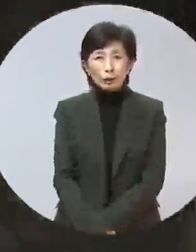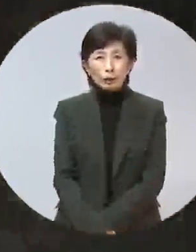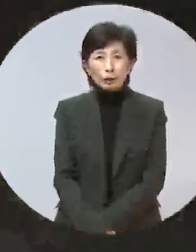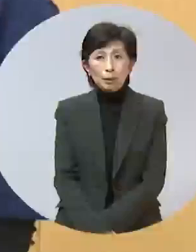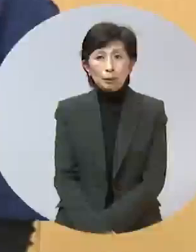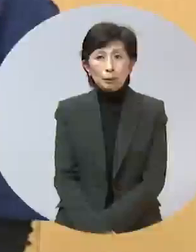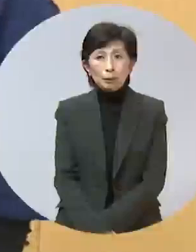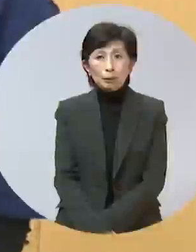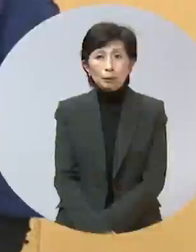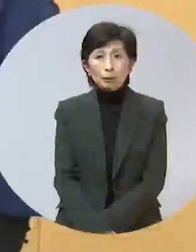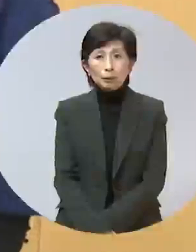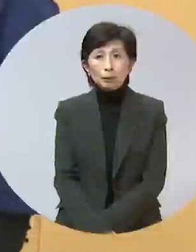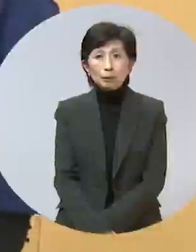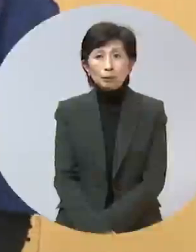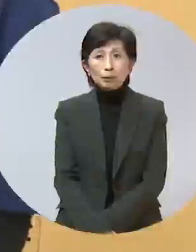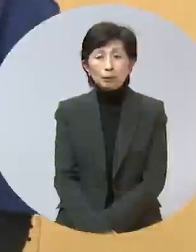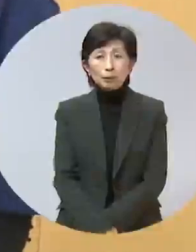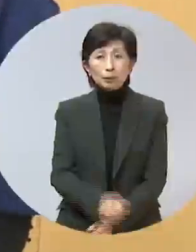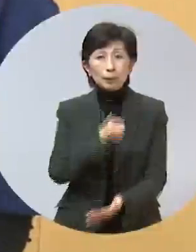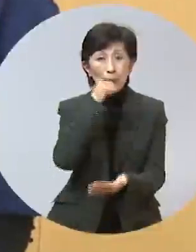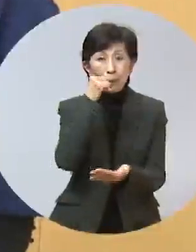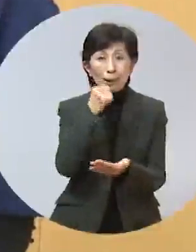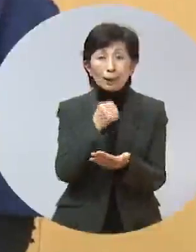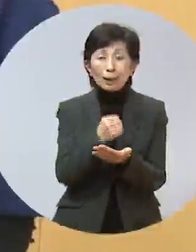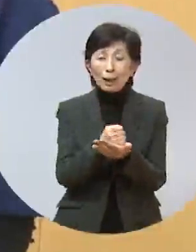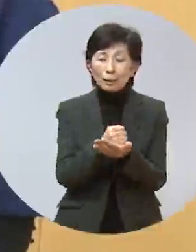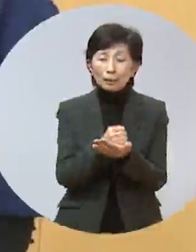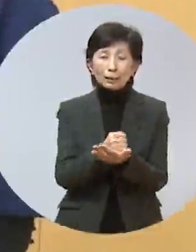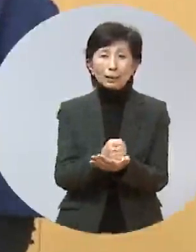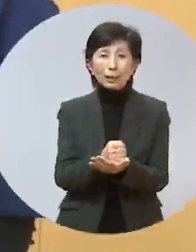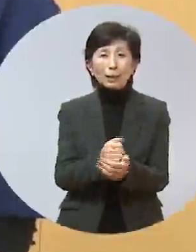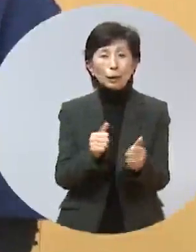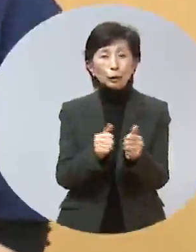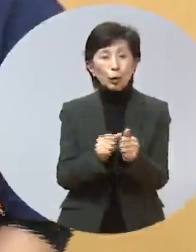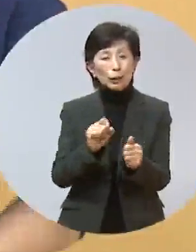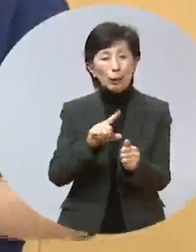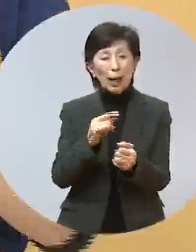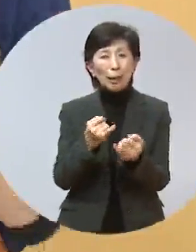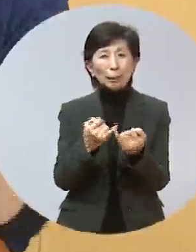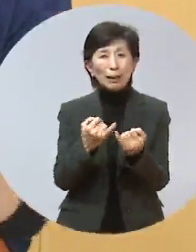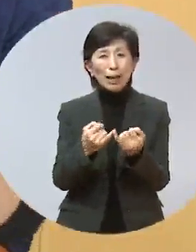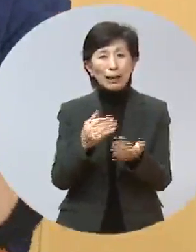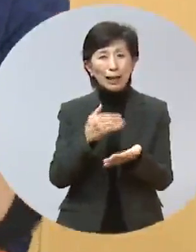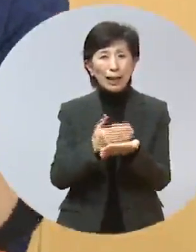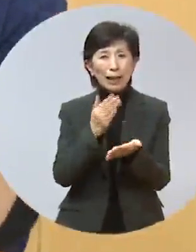い、これで惣菜パンのようなほうれん草ケーキの完成です。